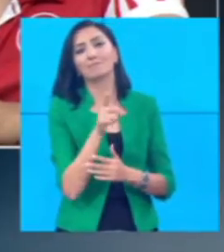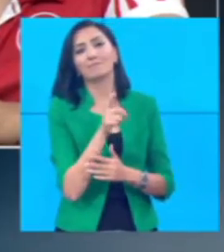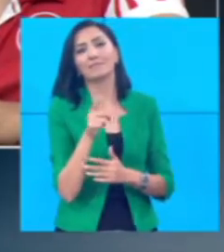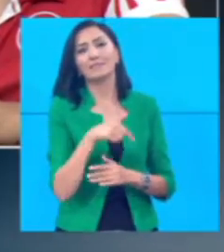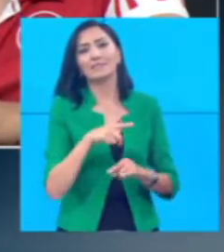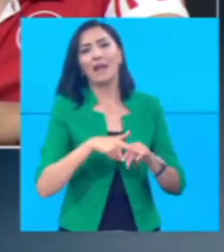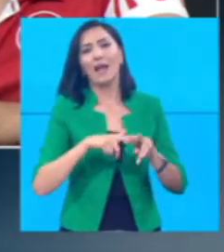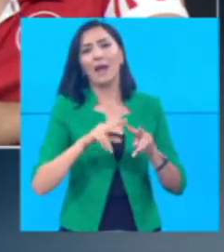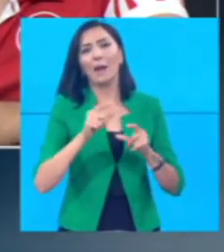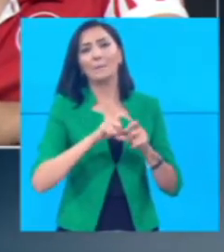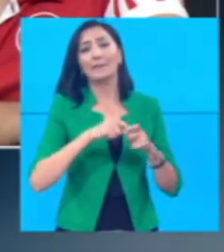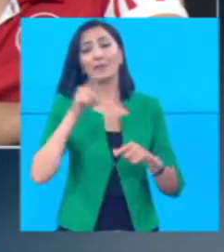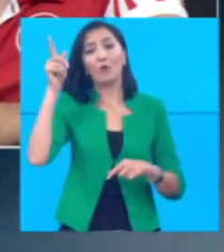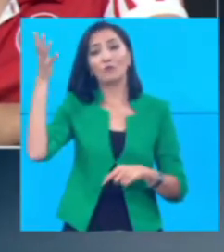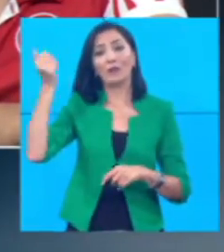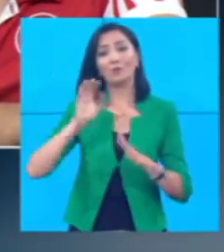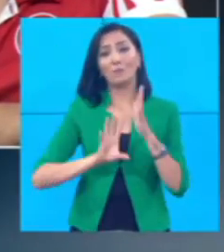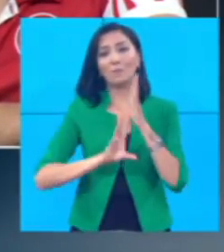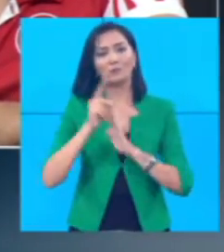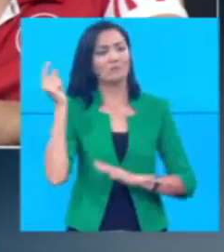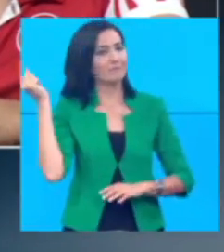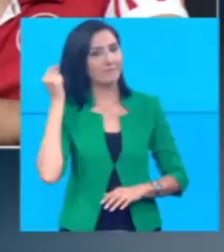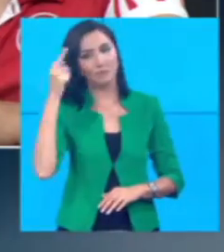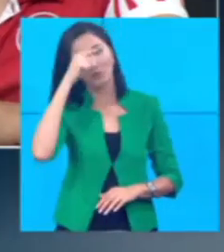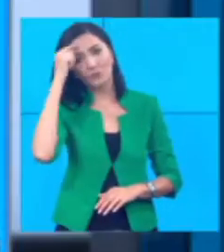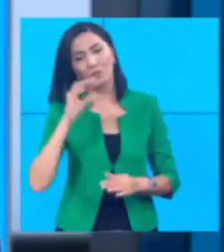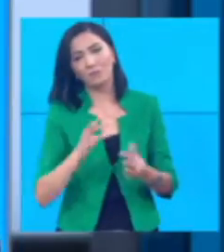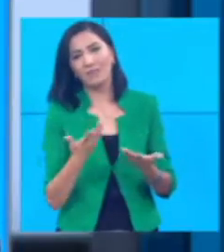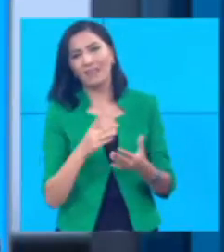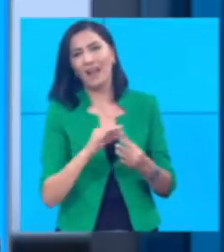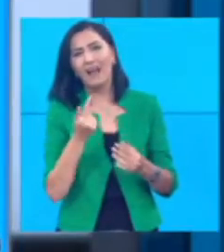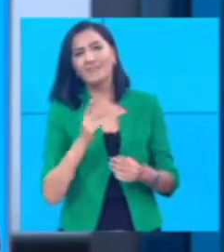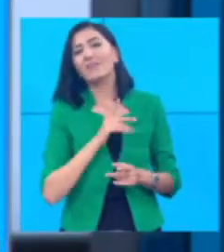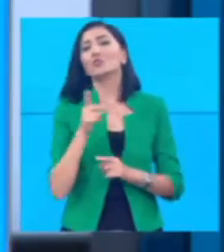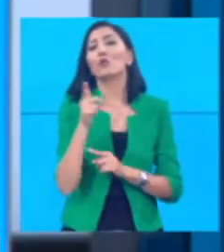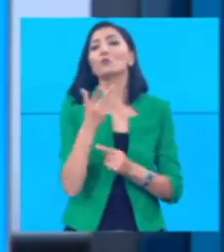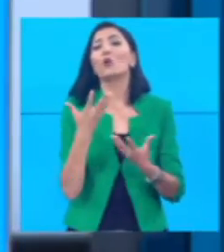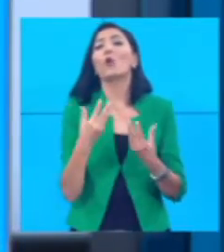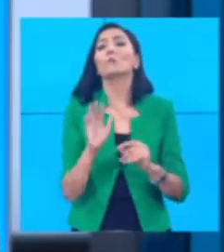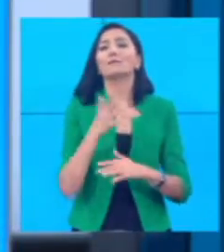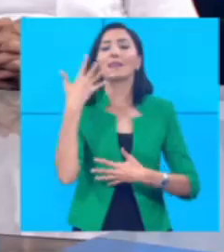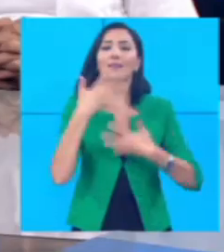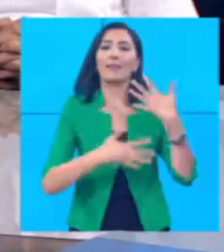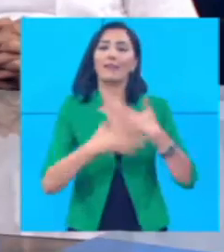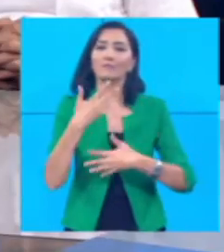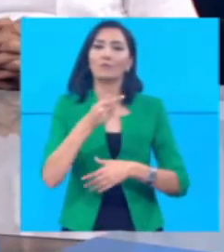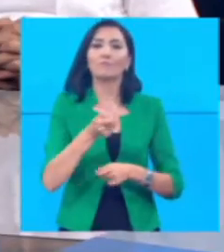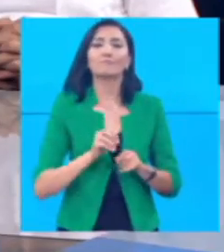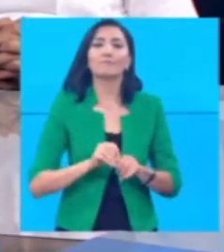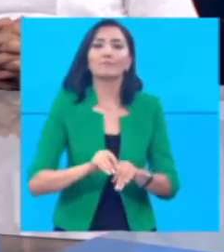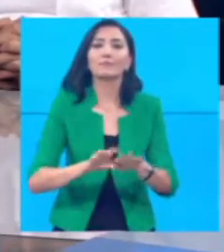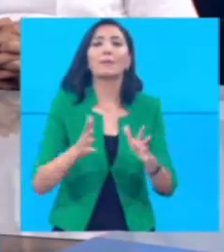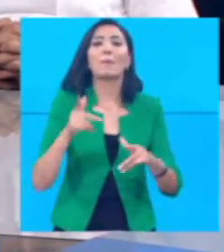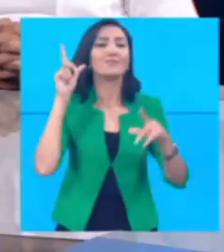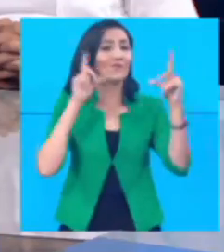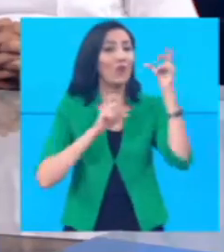mensubunun Hamide'nin orada almış olduğu başarıyı duyma şansı ne kadar var? Evet. Görüntü olmazsa televizyon kanallarında